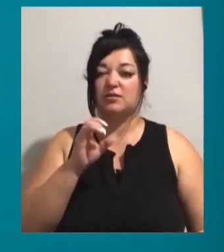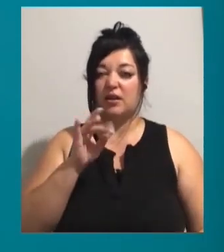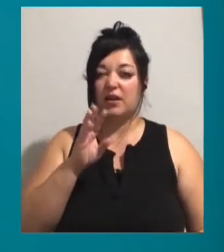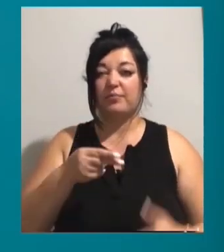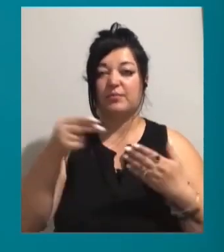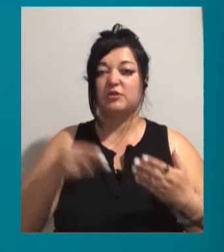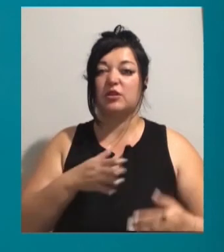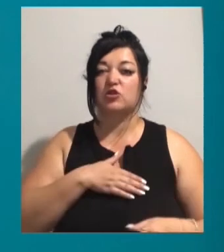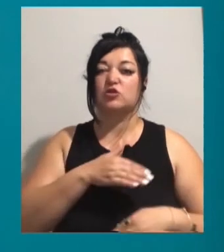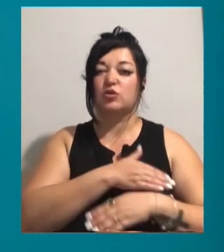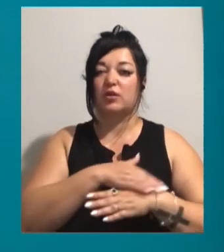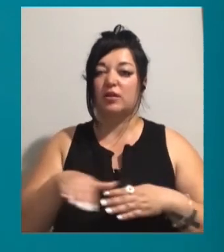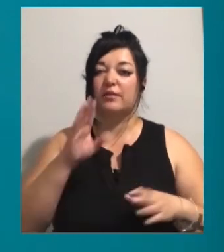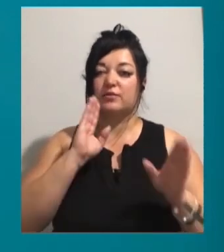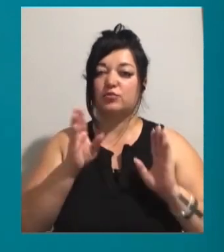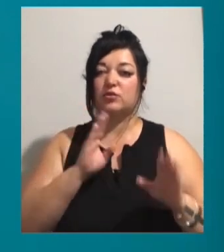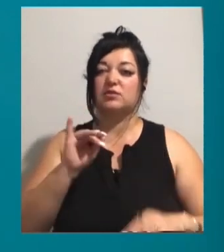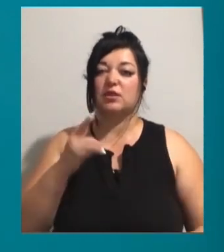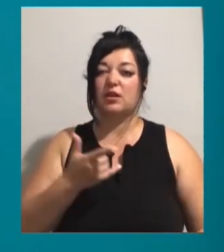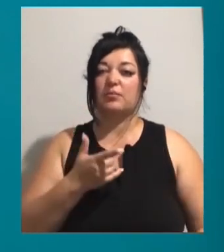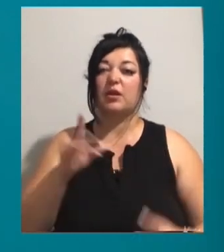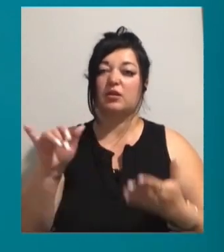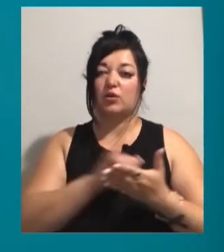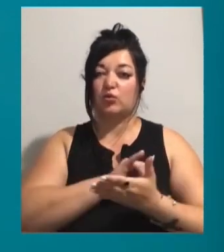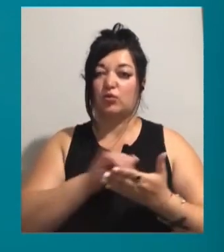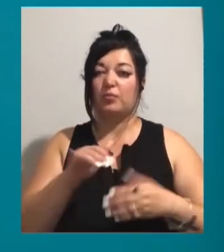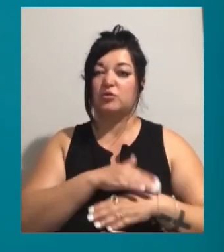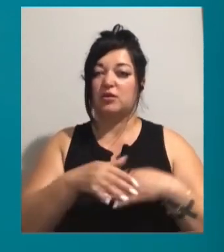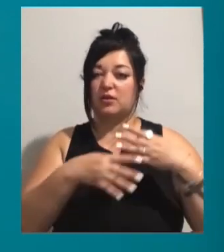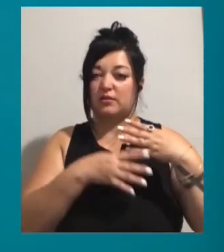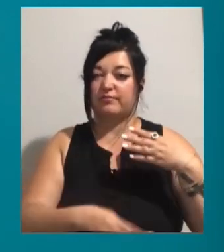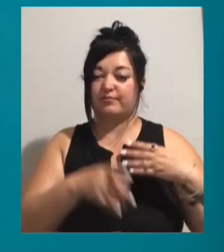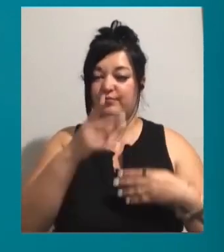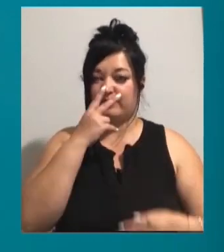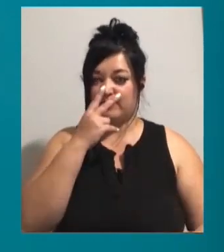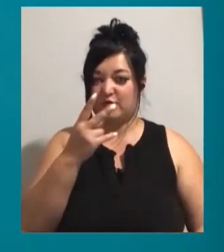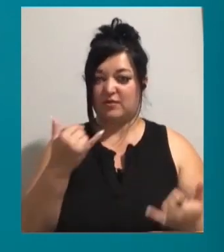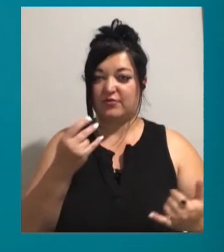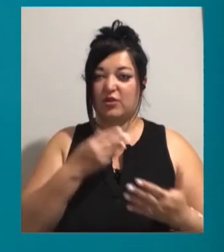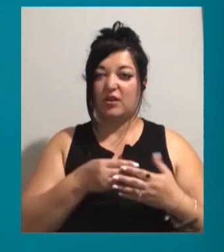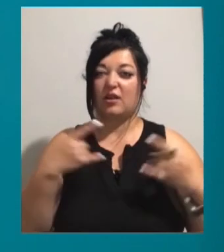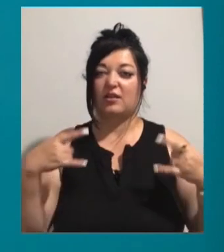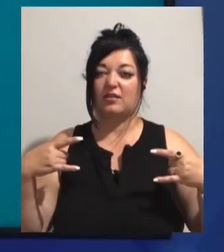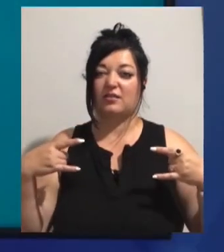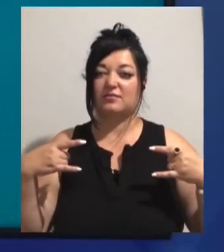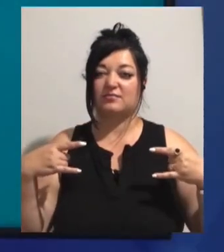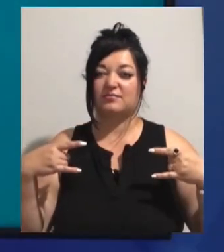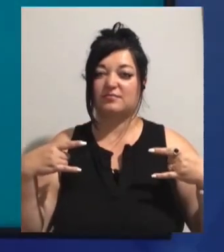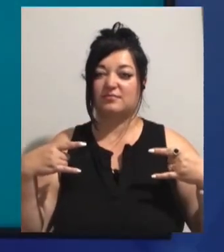Підписуйтесь на наші стрінки у Фейсбук, в Інстаграм та канал на Ютюб. Посилання на них ви зараз бачите на своїх екранах.